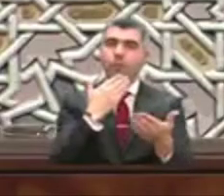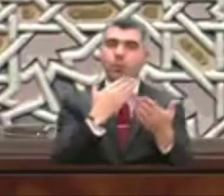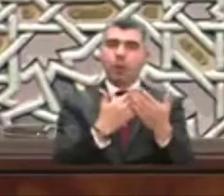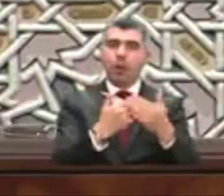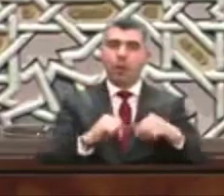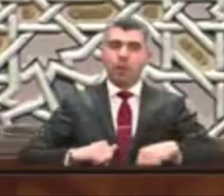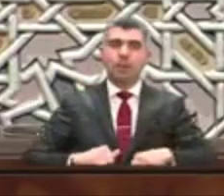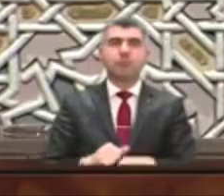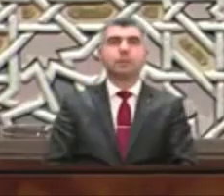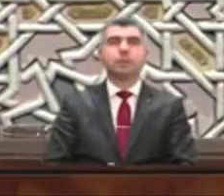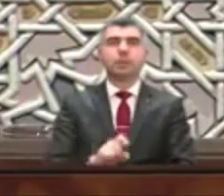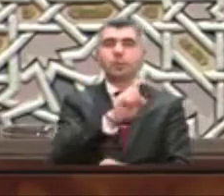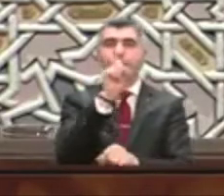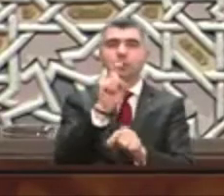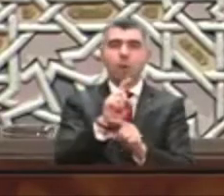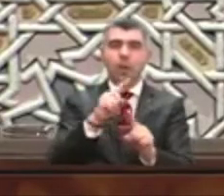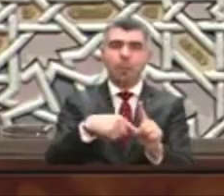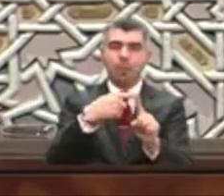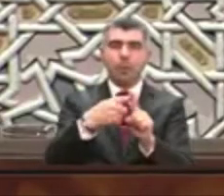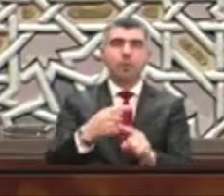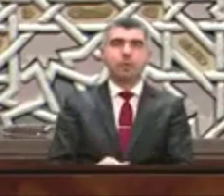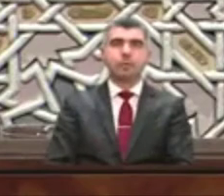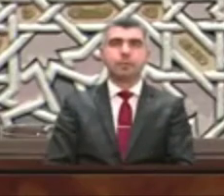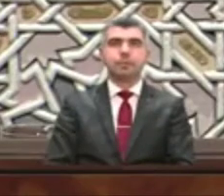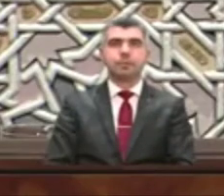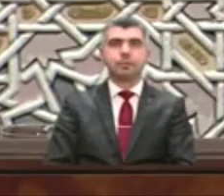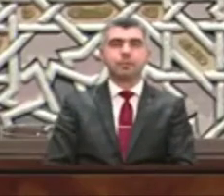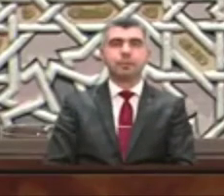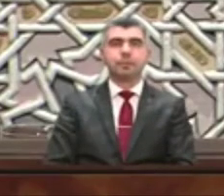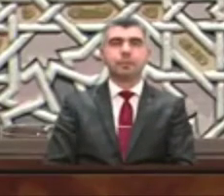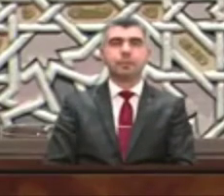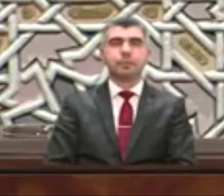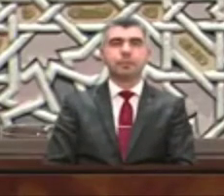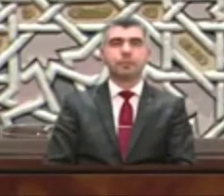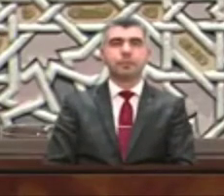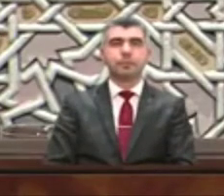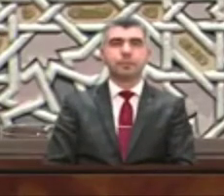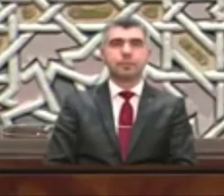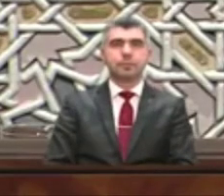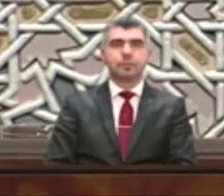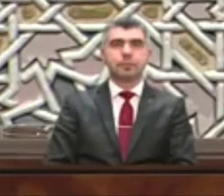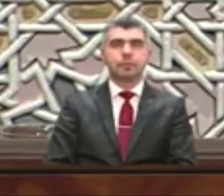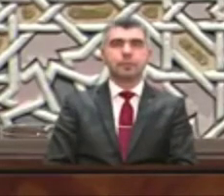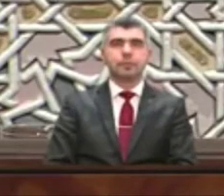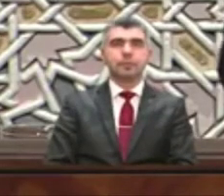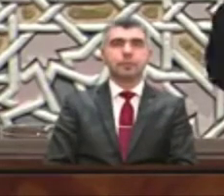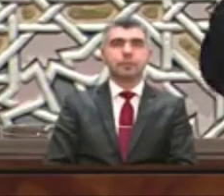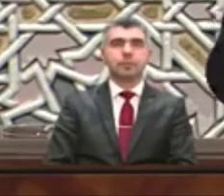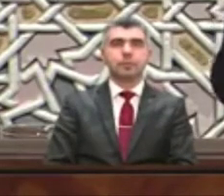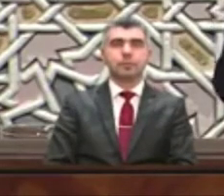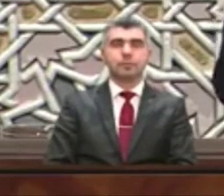المحترم. تعقيب السيد النائب، ما بقاش الوقت، تعقيب اضافي اذن.